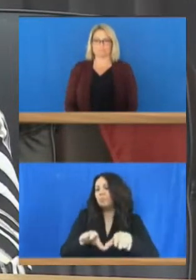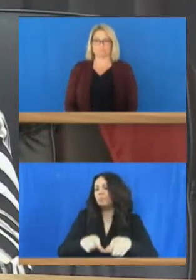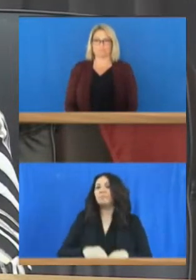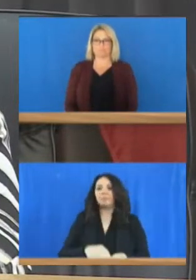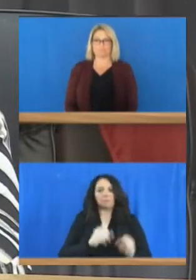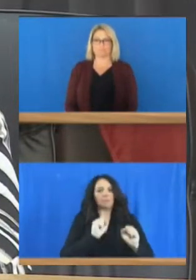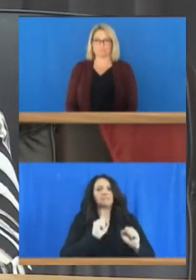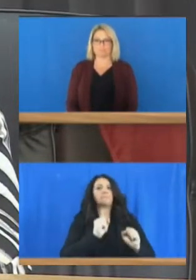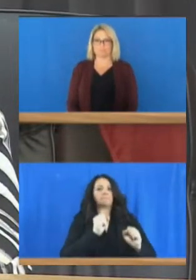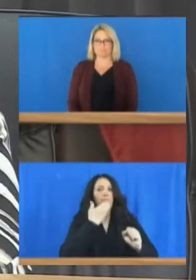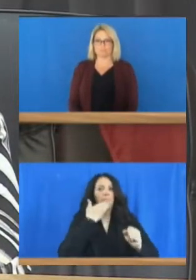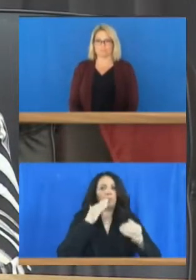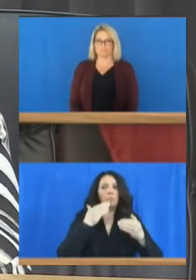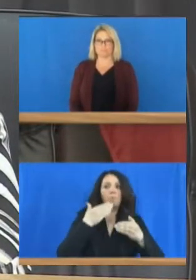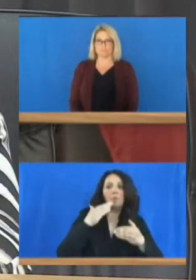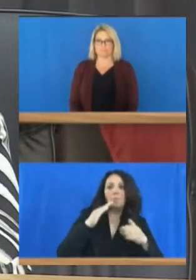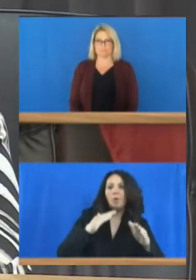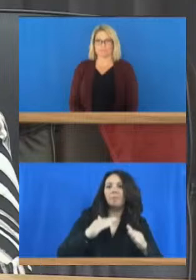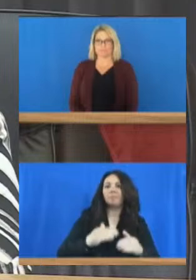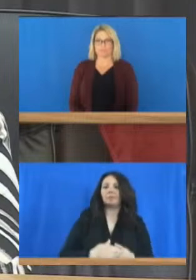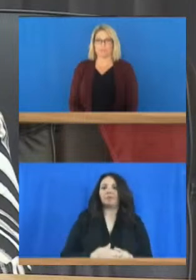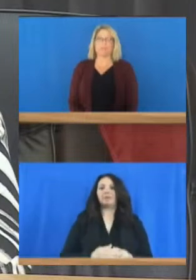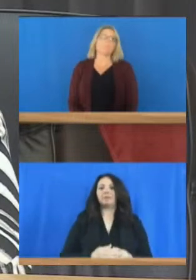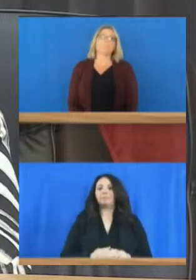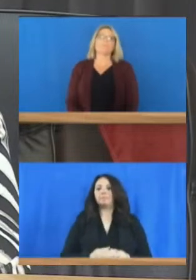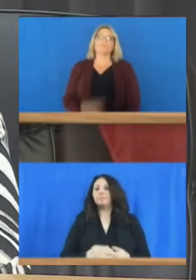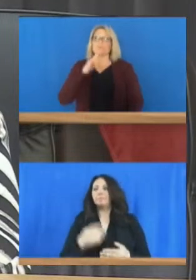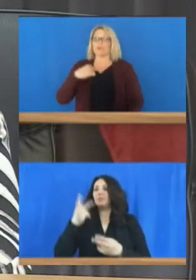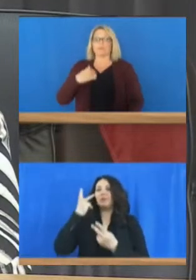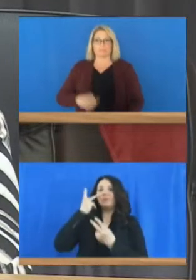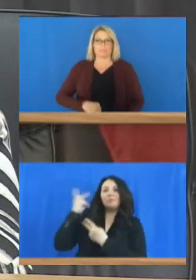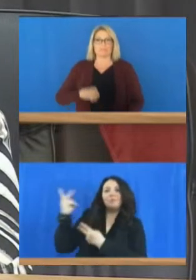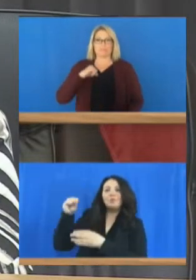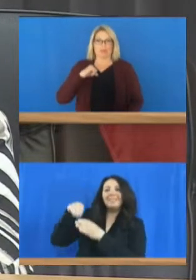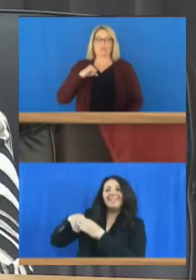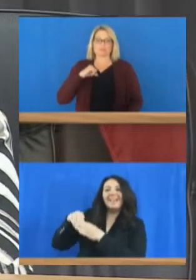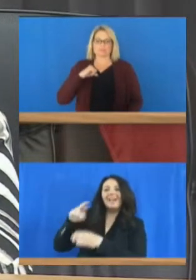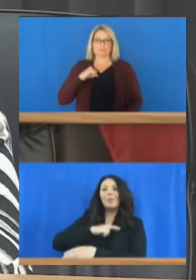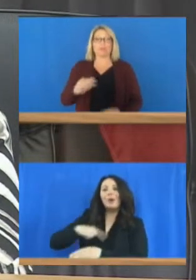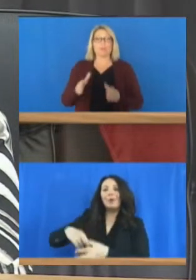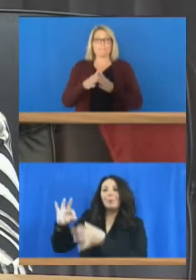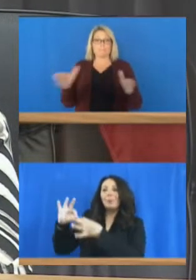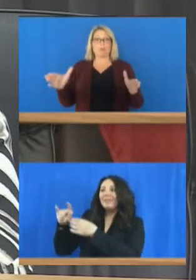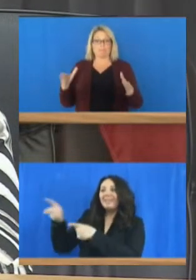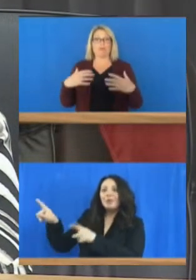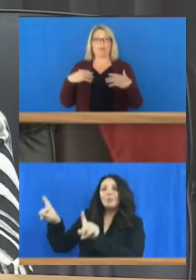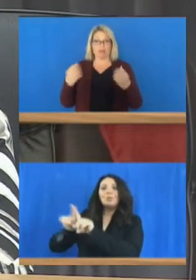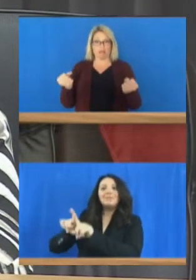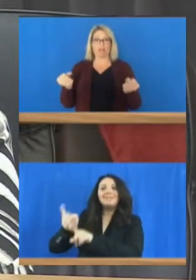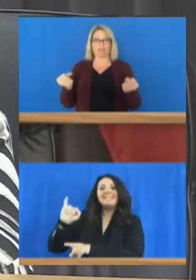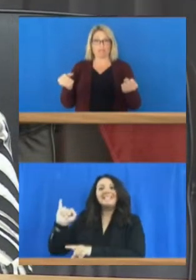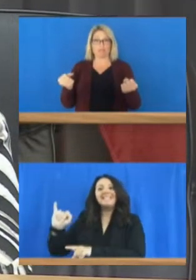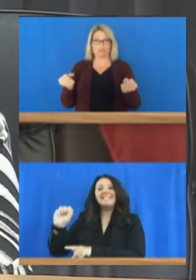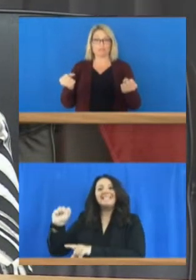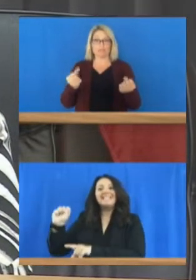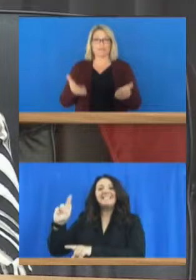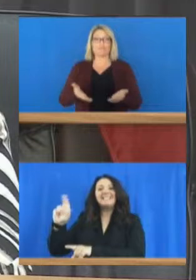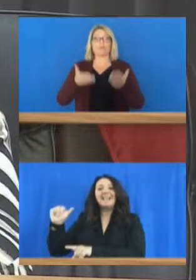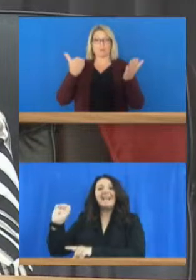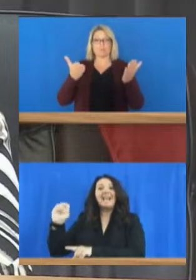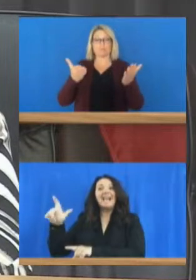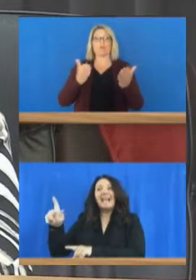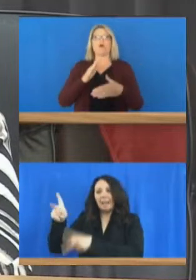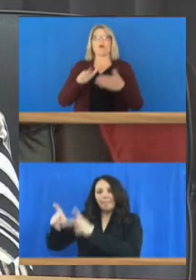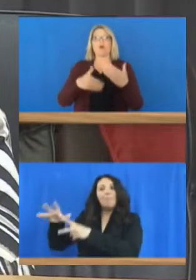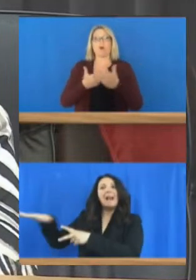la région du Madawaska qui ont dû se plier à diverses restrictions la plupart du temps au cours des 5 derniers mois.